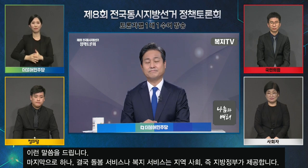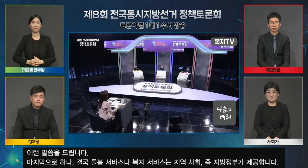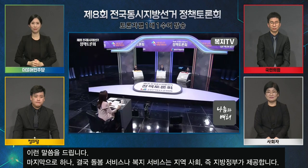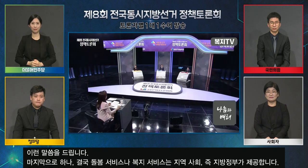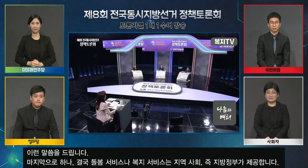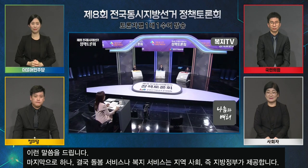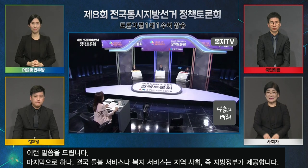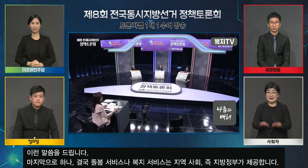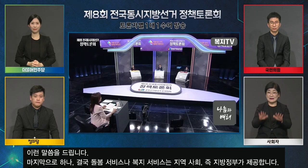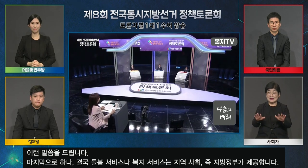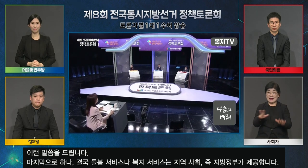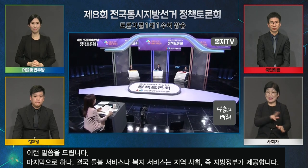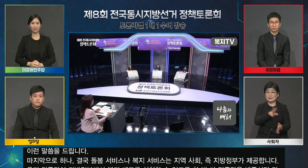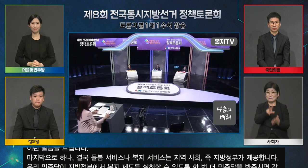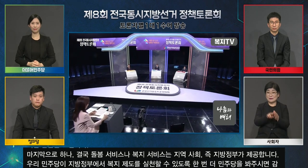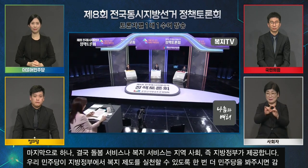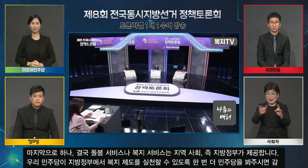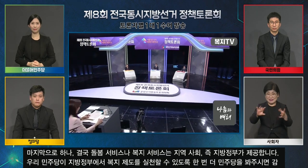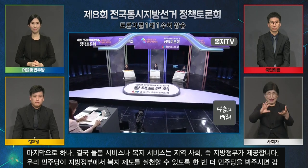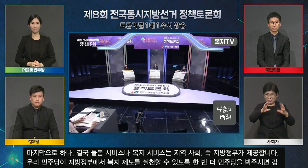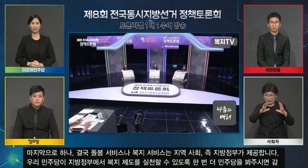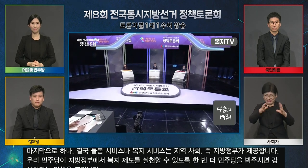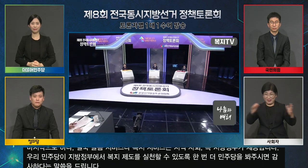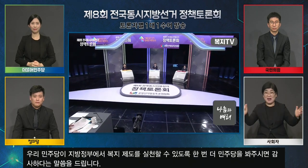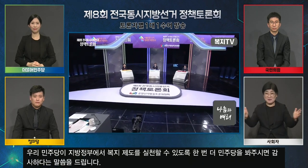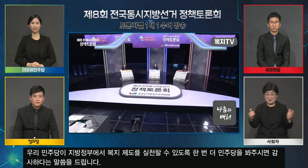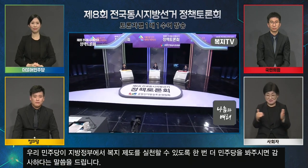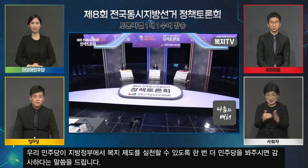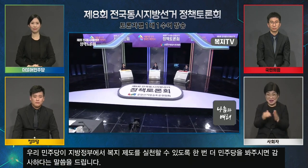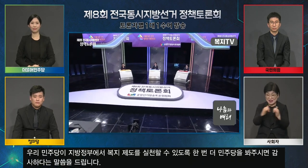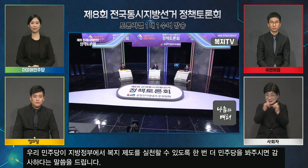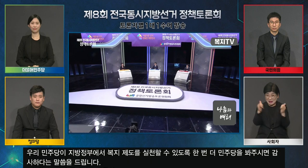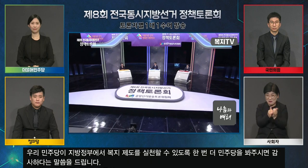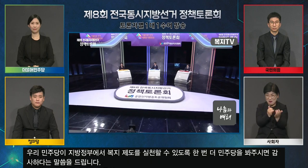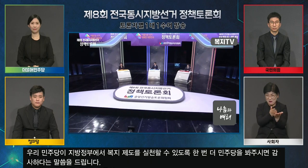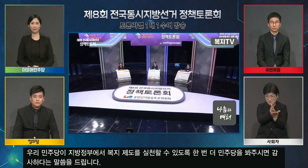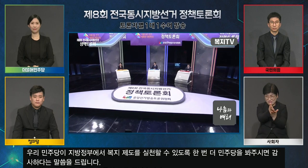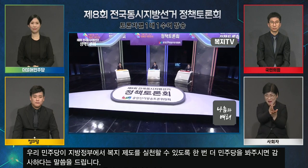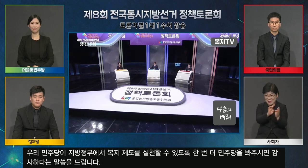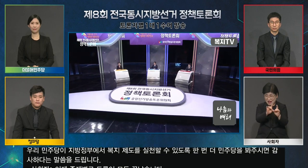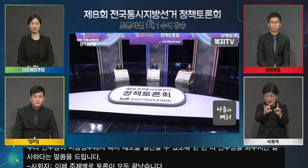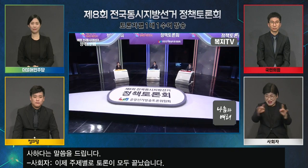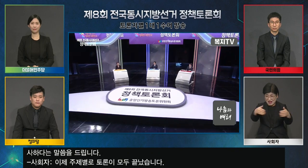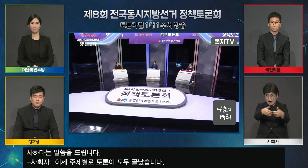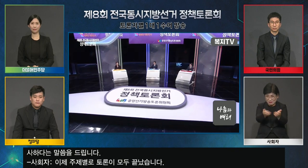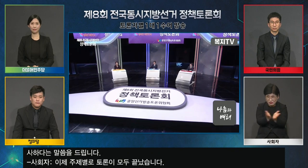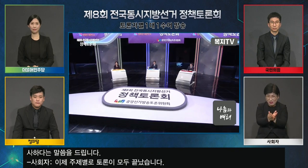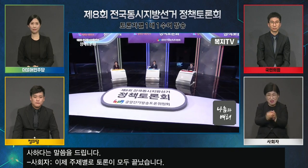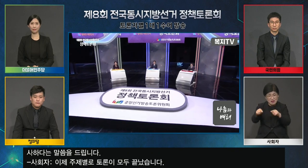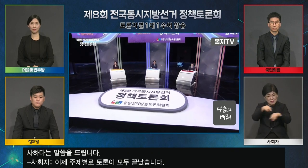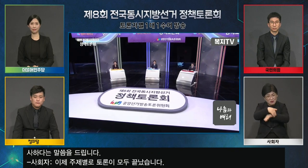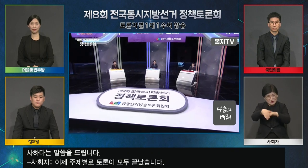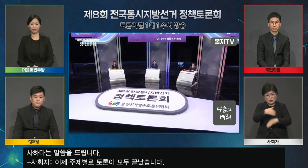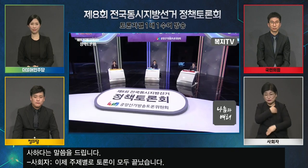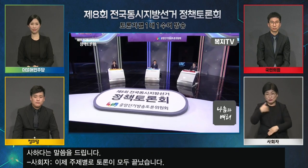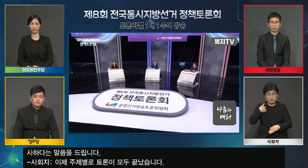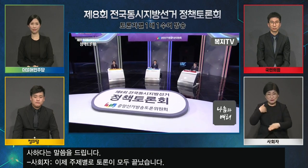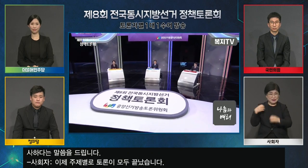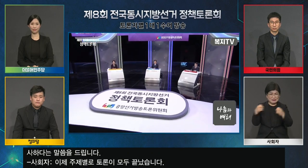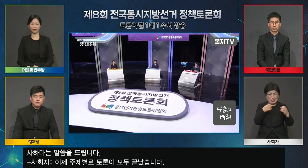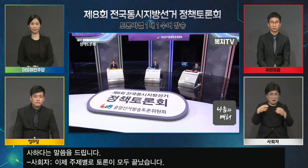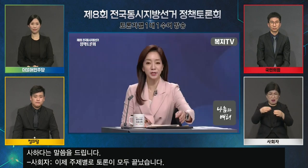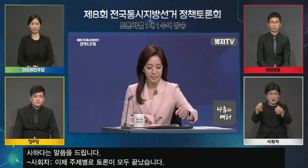네, 이제 주제별로 토론이 모두 끝났습니다. 사회 분야에 대한 각 당의 의견과 정책, 충분히 듣는 그런 시간이 되지 않았나